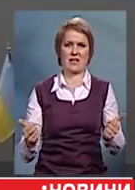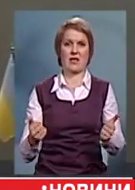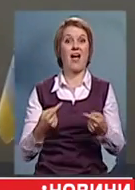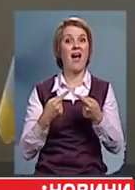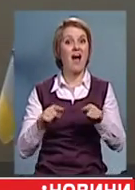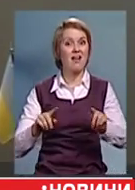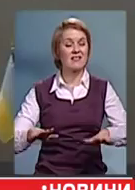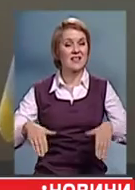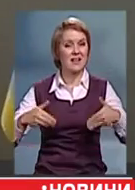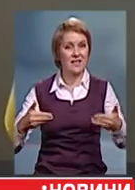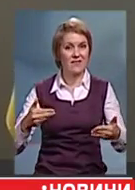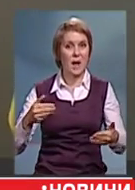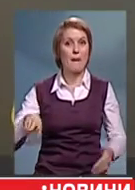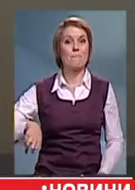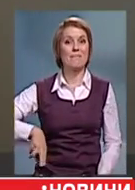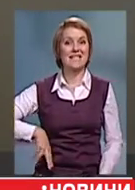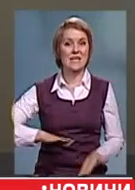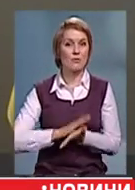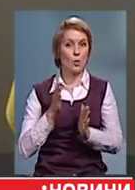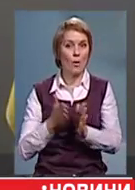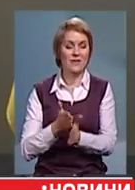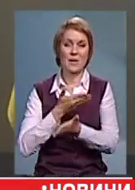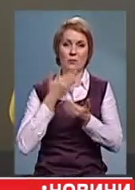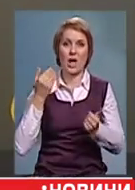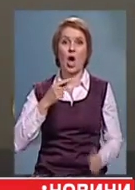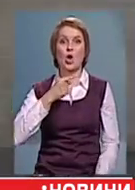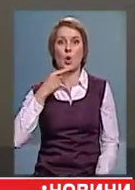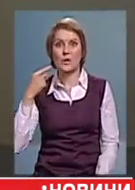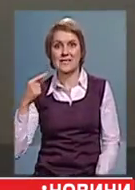мінським домовленостям немає, і тому Росія та бойовики мусять їх виконувати.